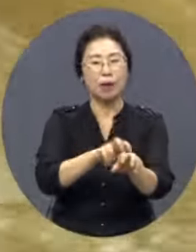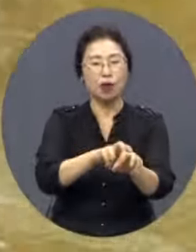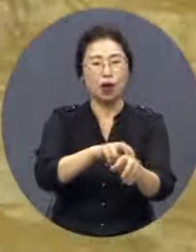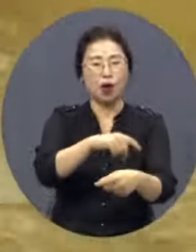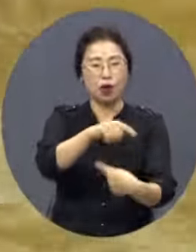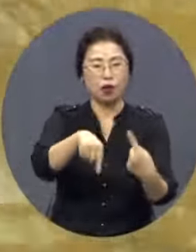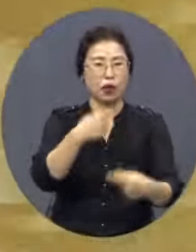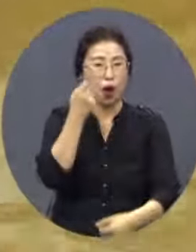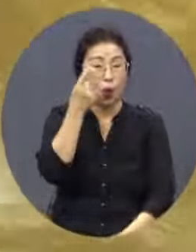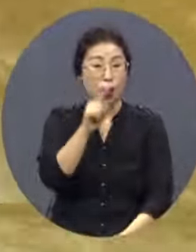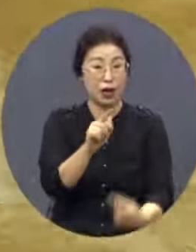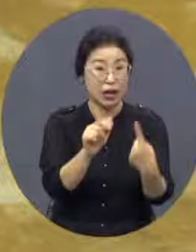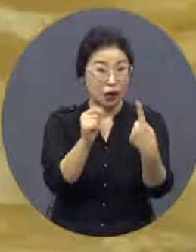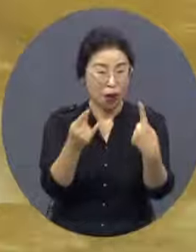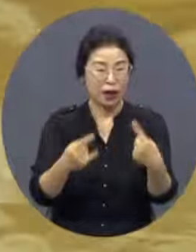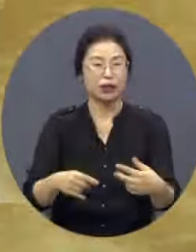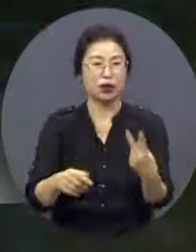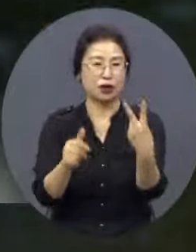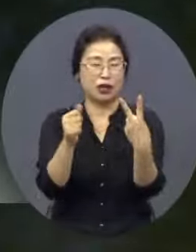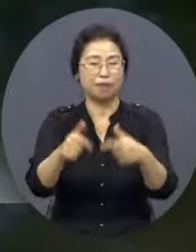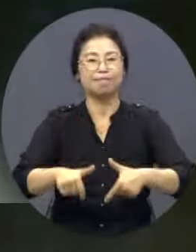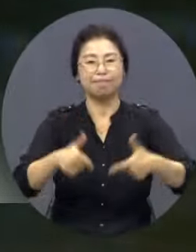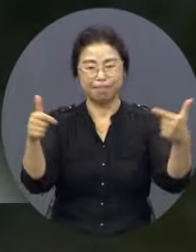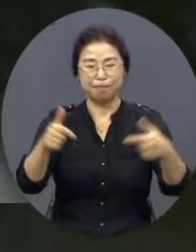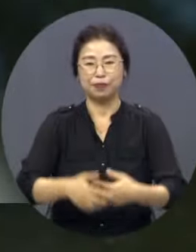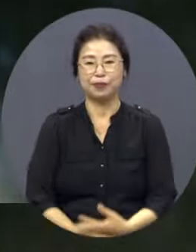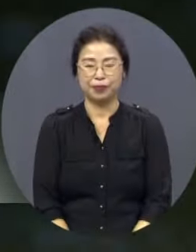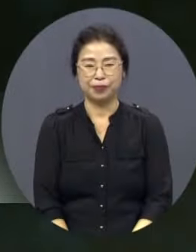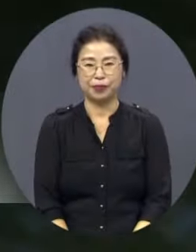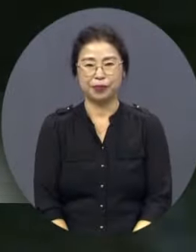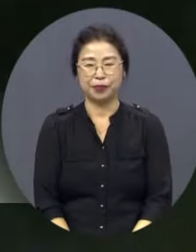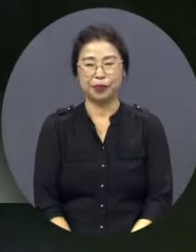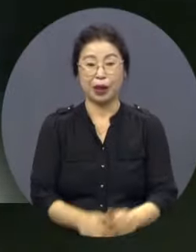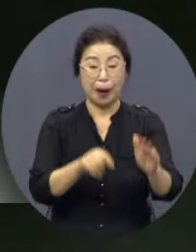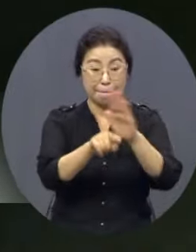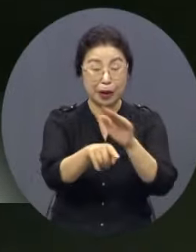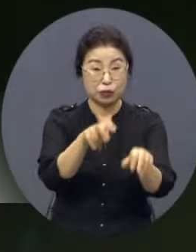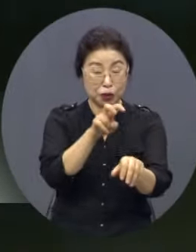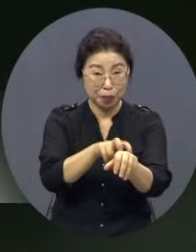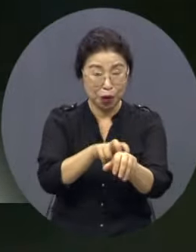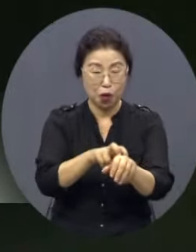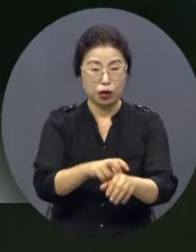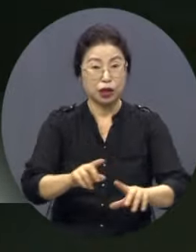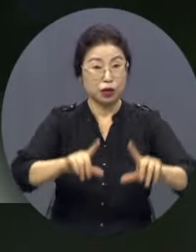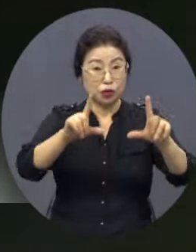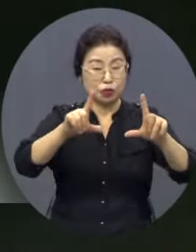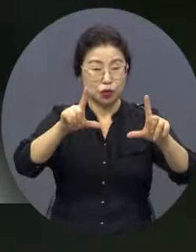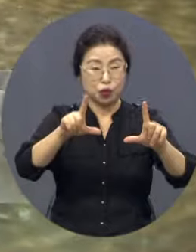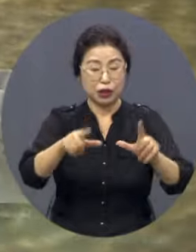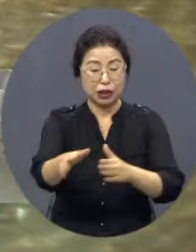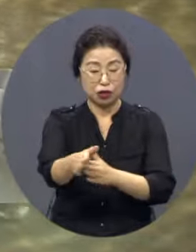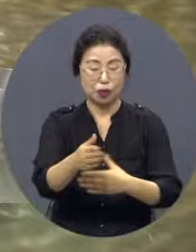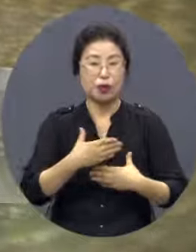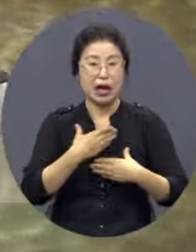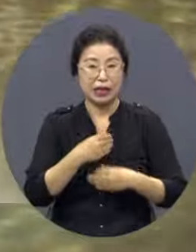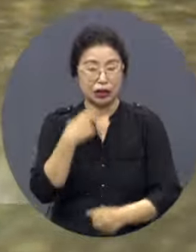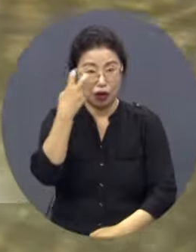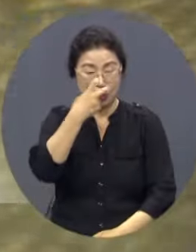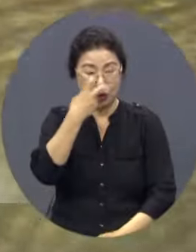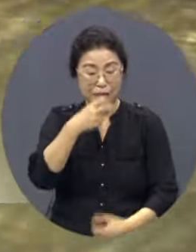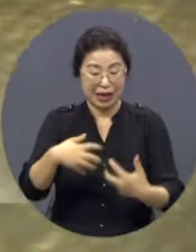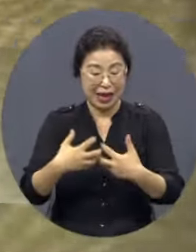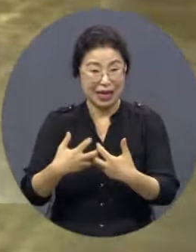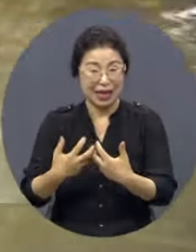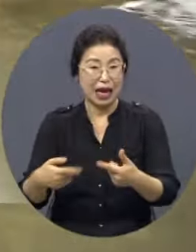운영을 월 1회에서 2회로 늘리기로 했습니다. 현장이동병원은 동부 지역에 있는 수산물 안전검사